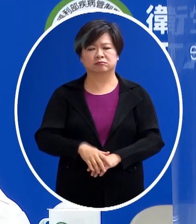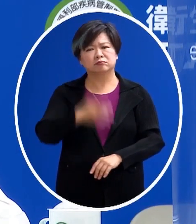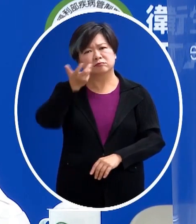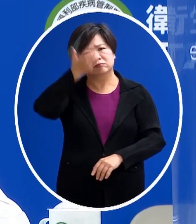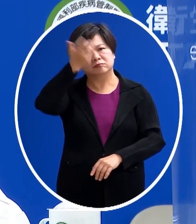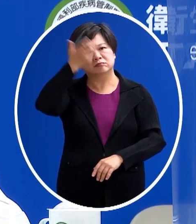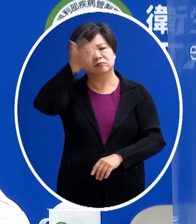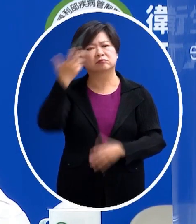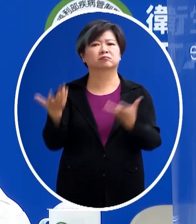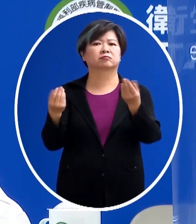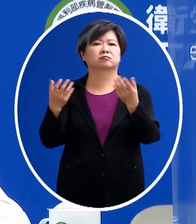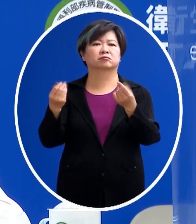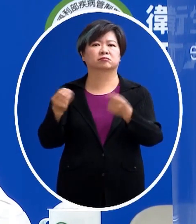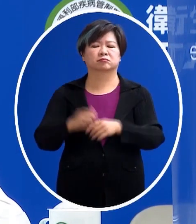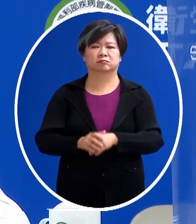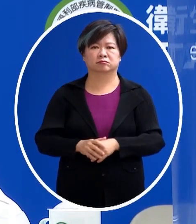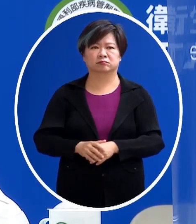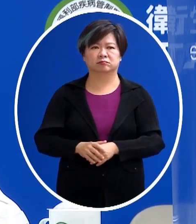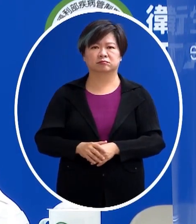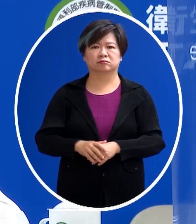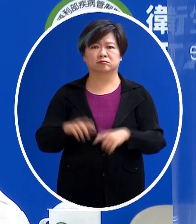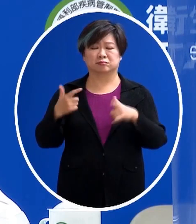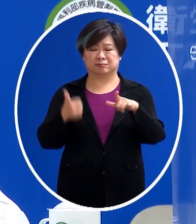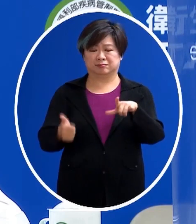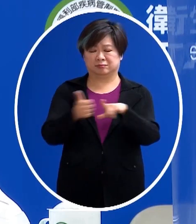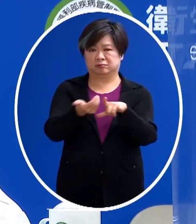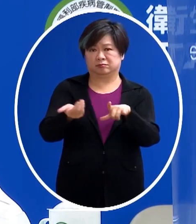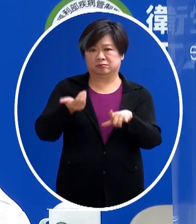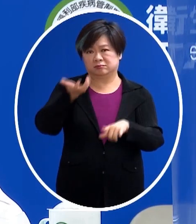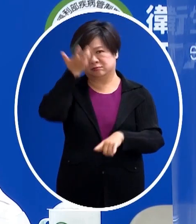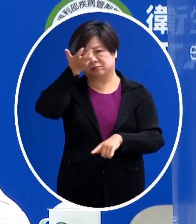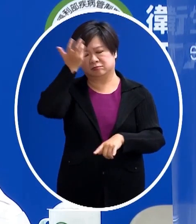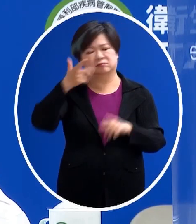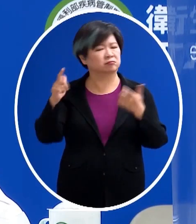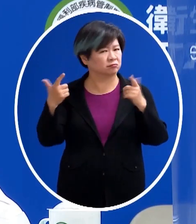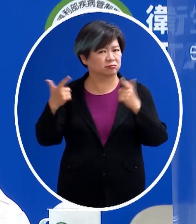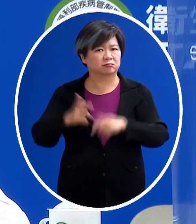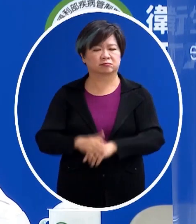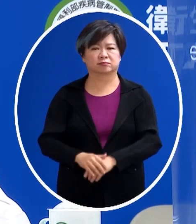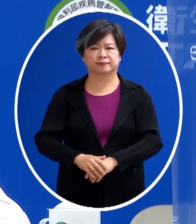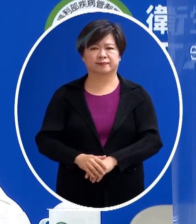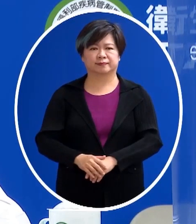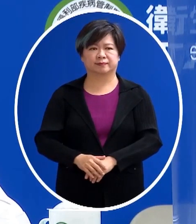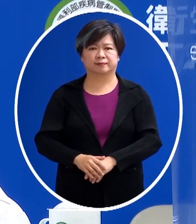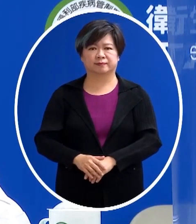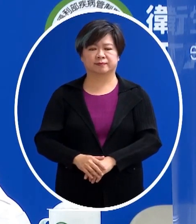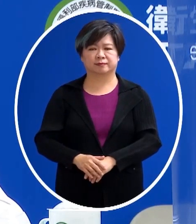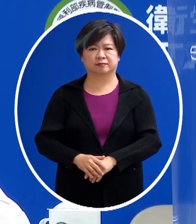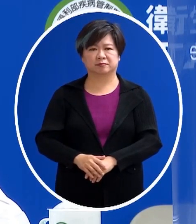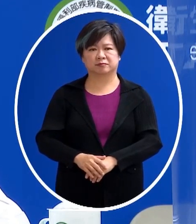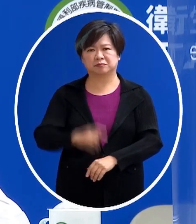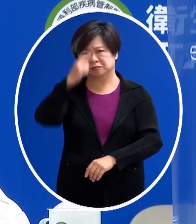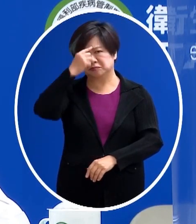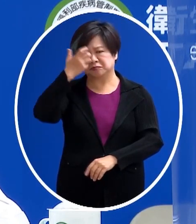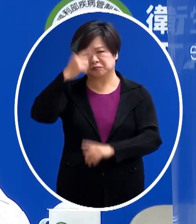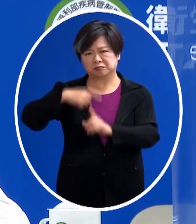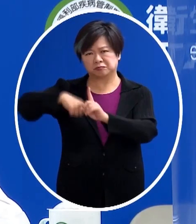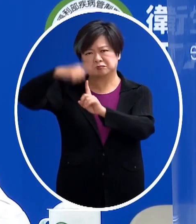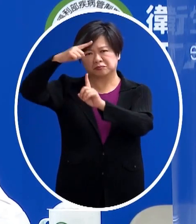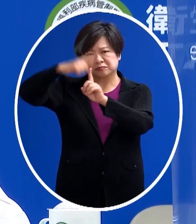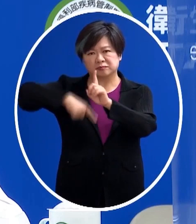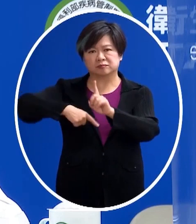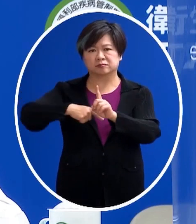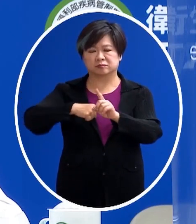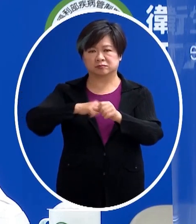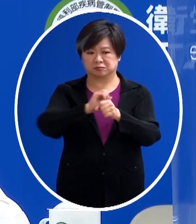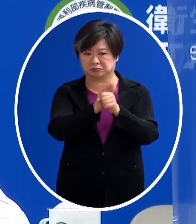是回来的时候那样的一个高温的一个情况。事实上这个体温的量测或是病毒，它其实都一直在